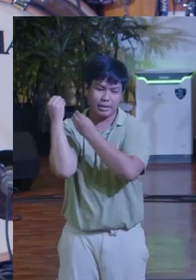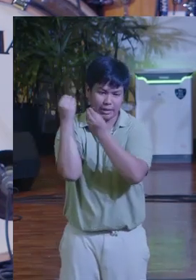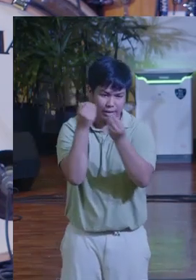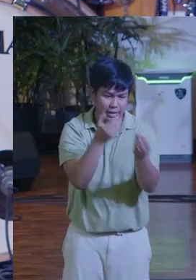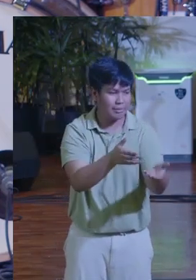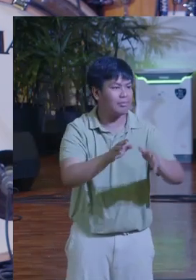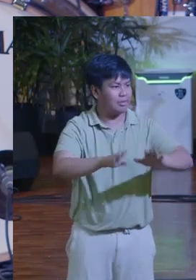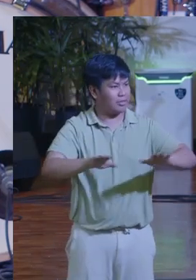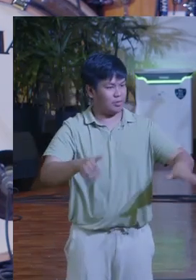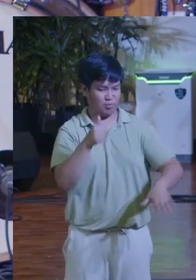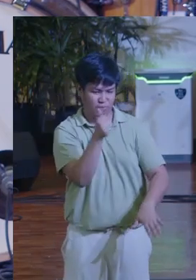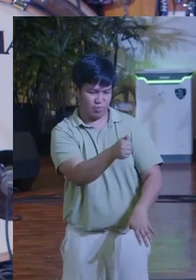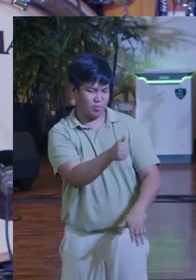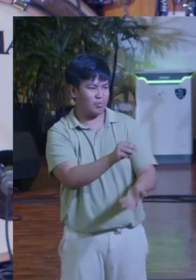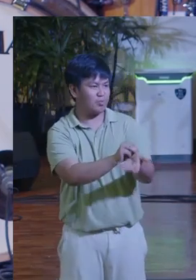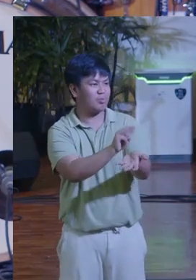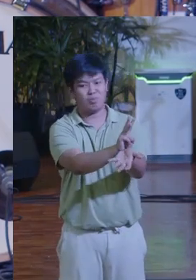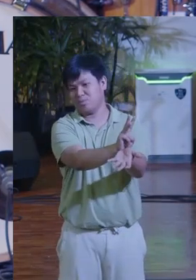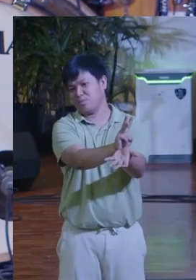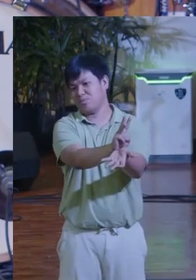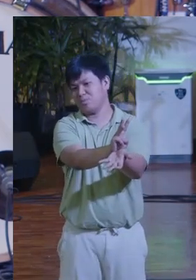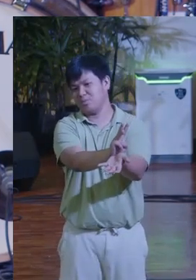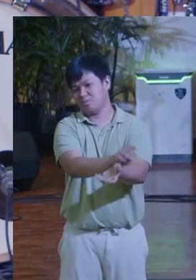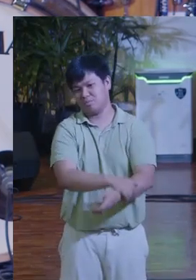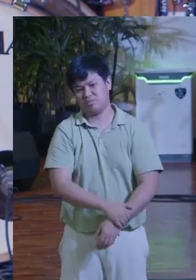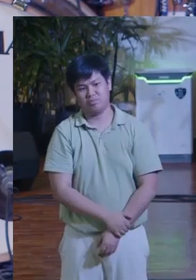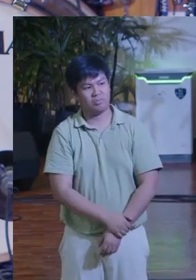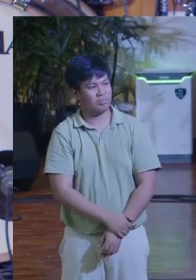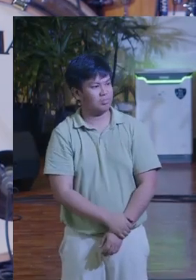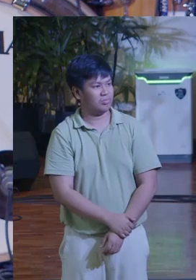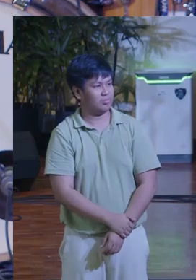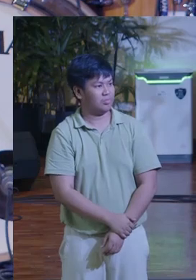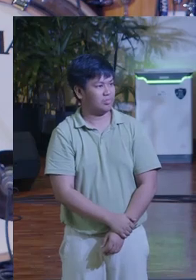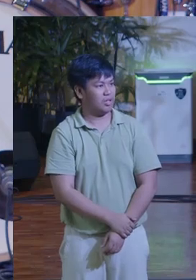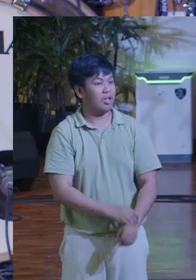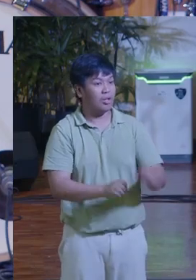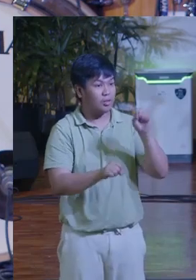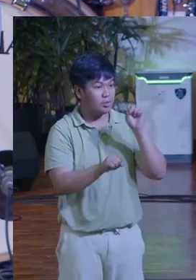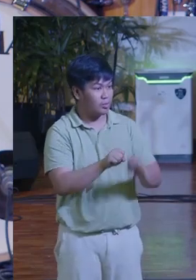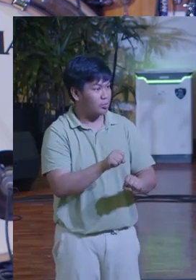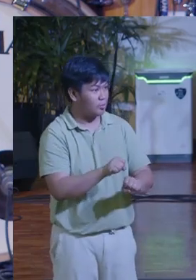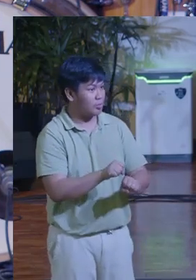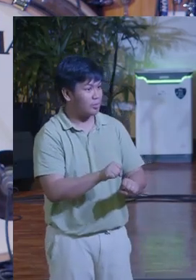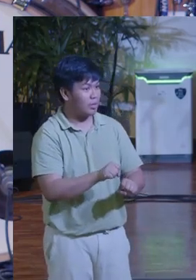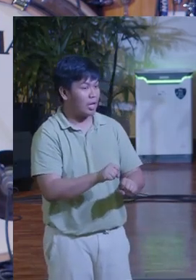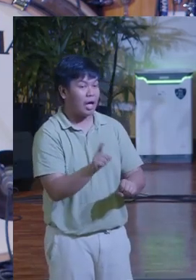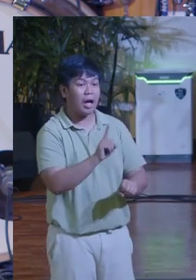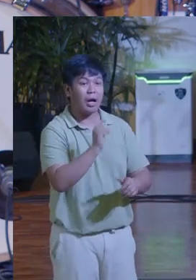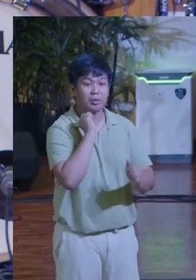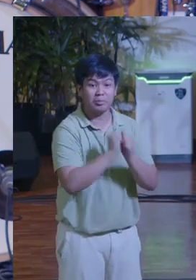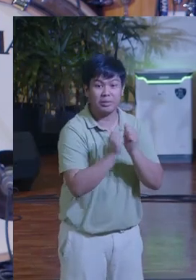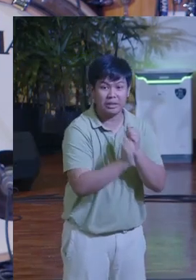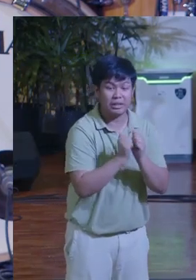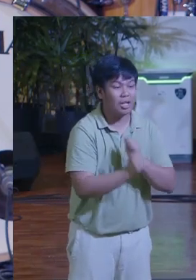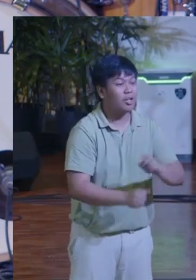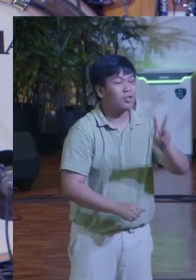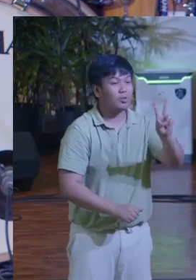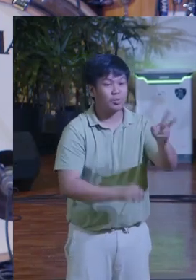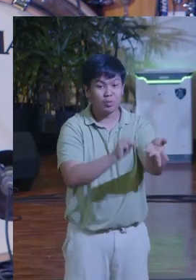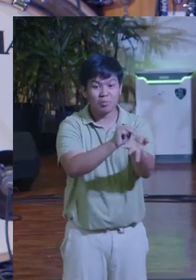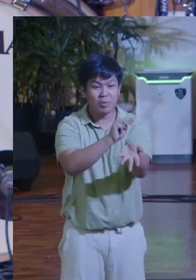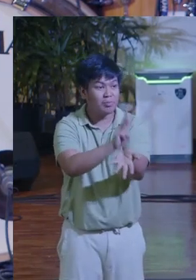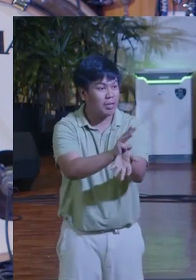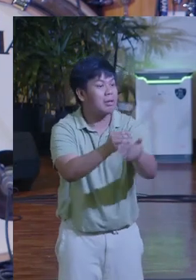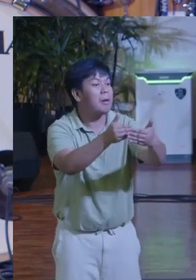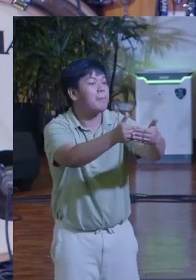families. Sila mismo ay naging mga ina. So mga kapatid, yung dalawang midwife